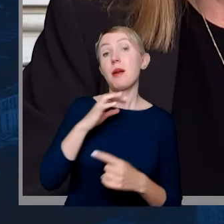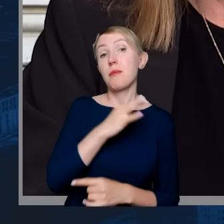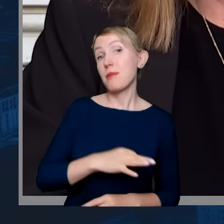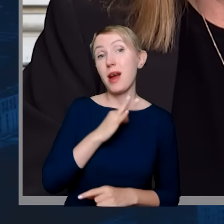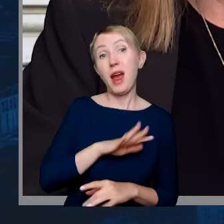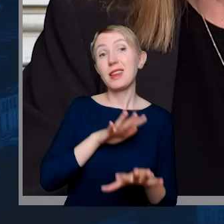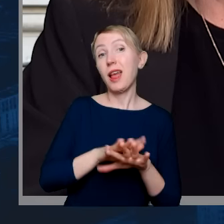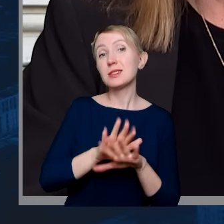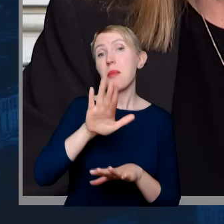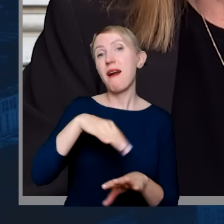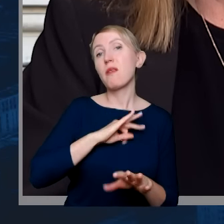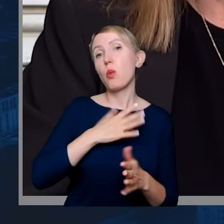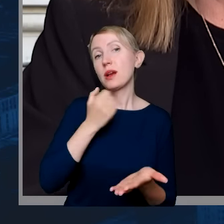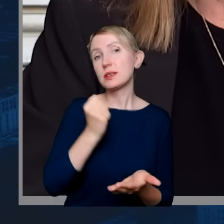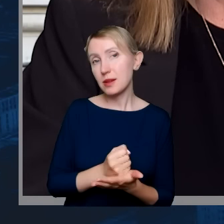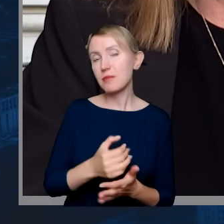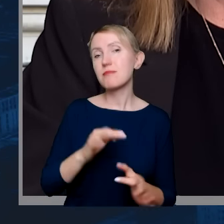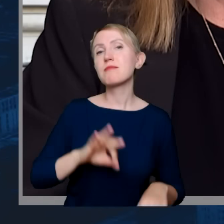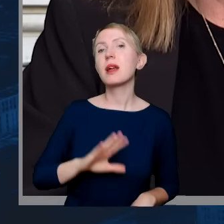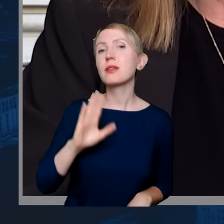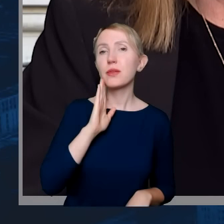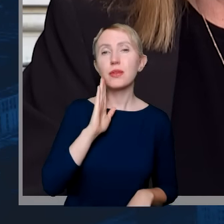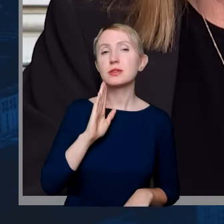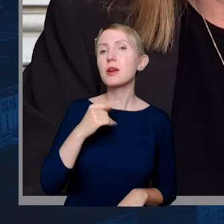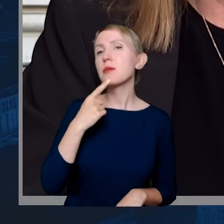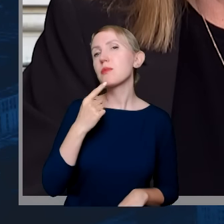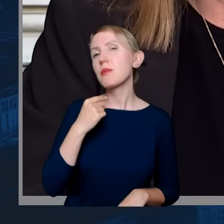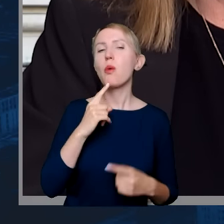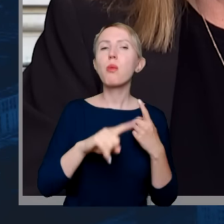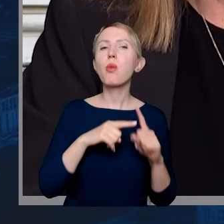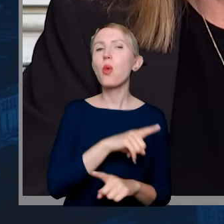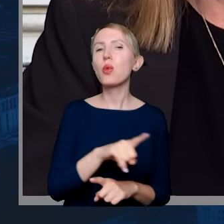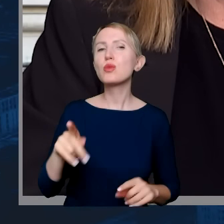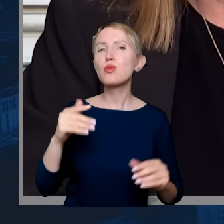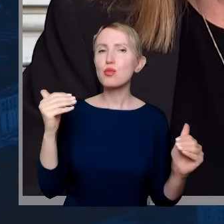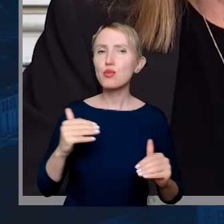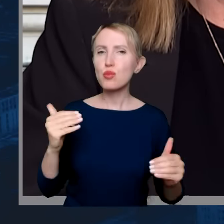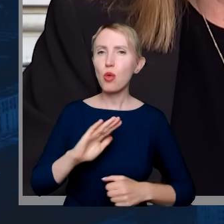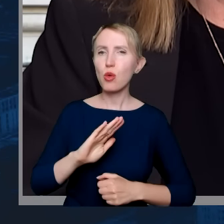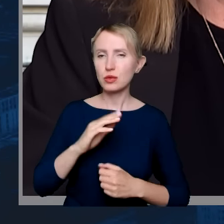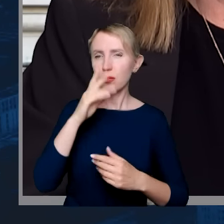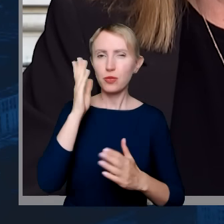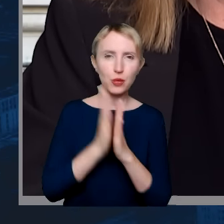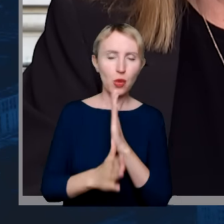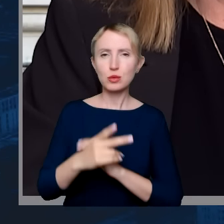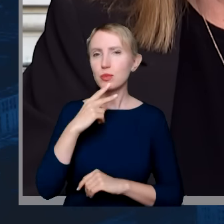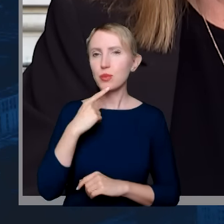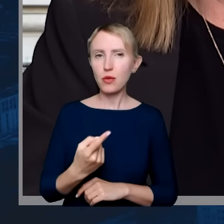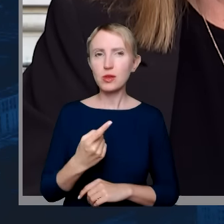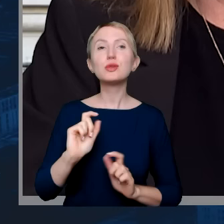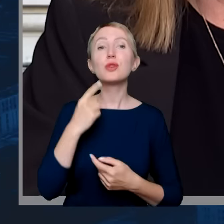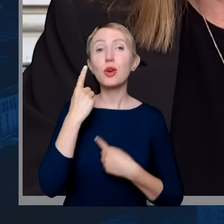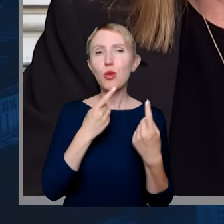swoimi prawami. Doskonale pan wie, że niewielu jest polityków, które jest w stanie w oczy, w twarz powiedzieć, co myśli na wiele